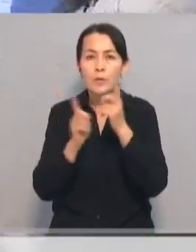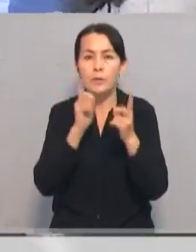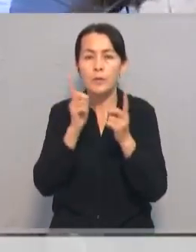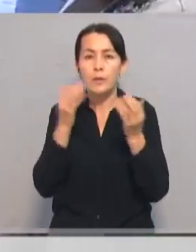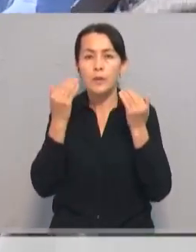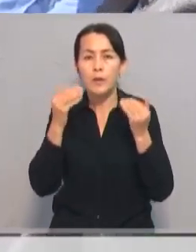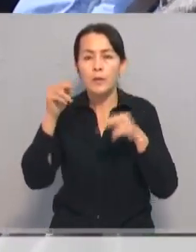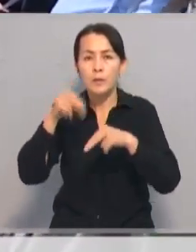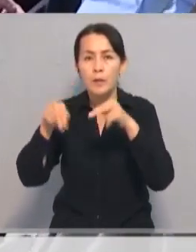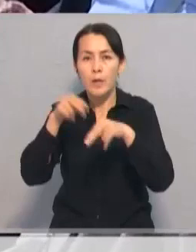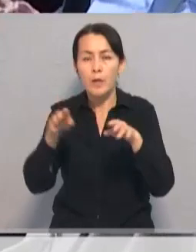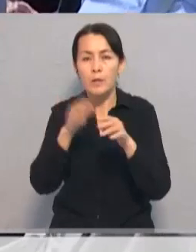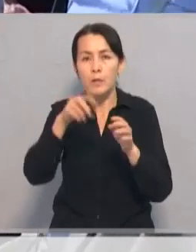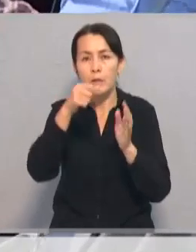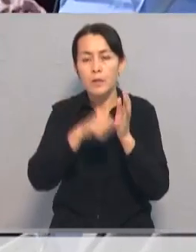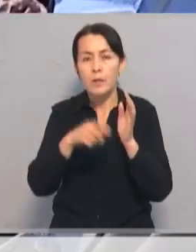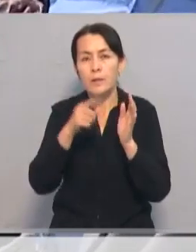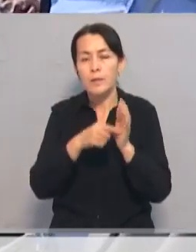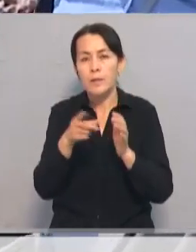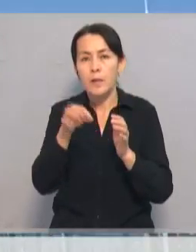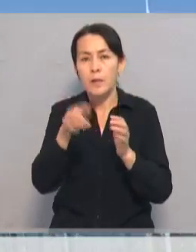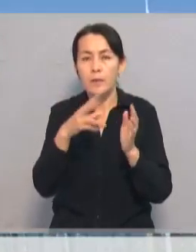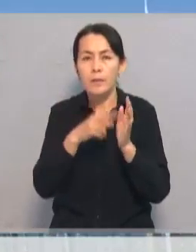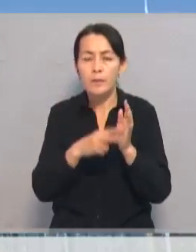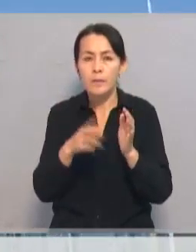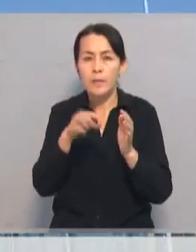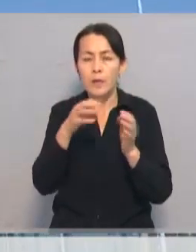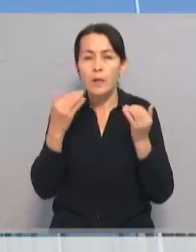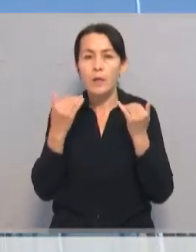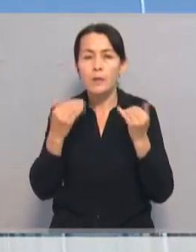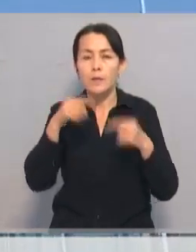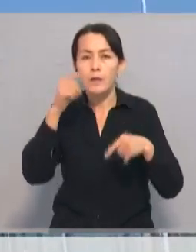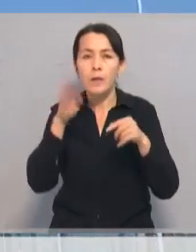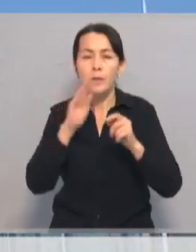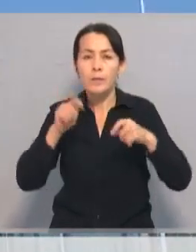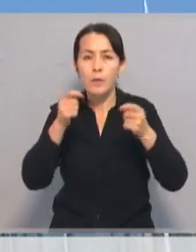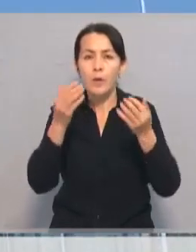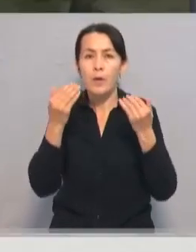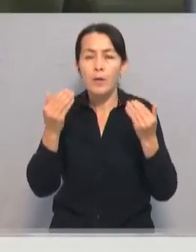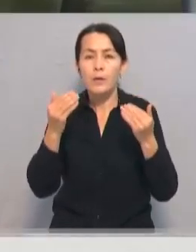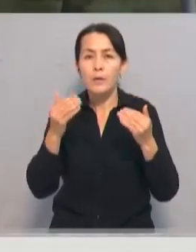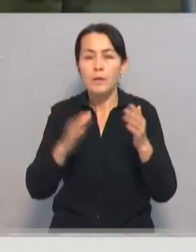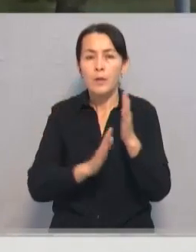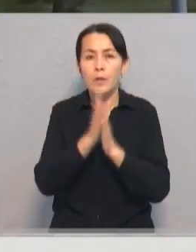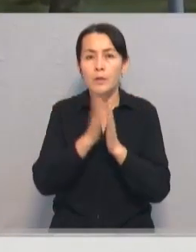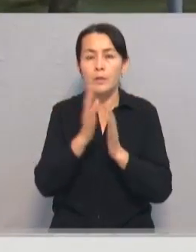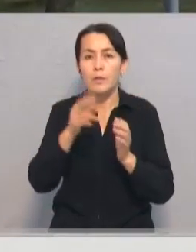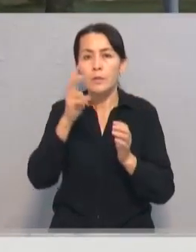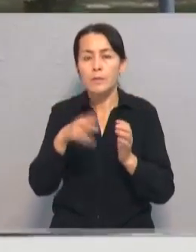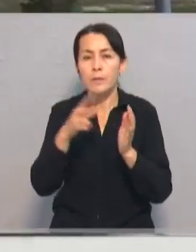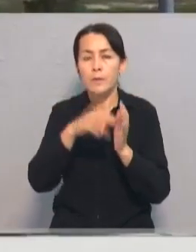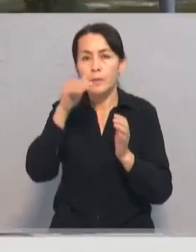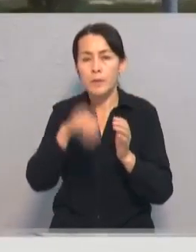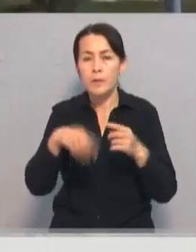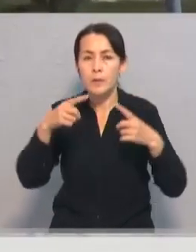рекреационная зона занимает 167 гектаров из них 80 гектаров орошаются капельной системой на территории растут более 28